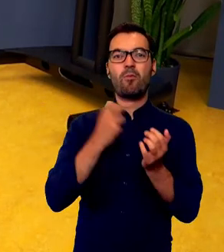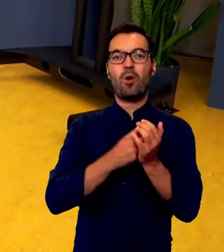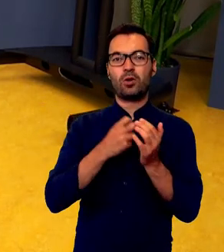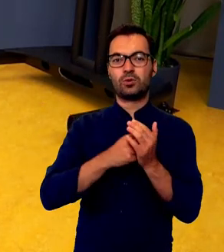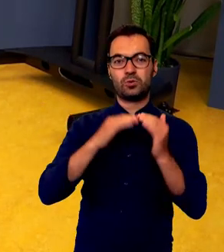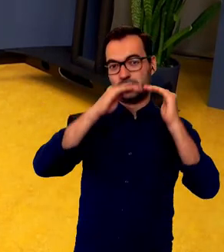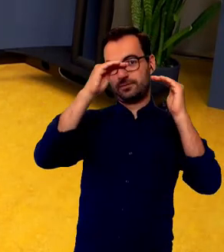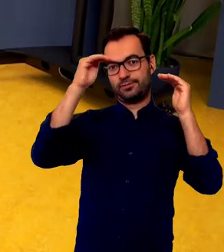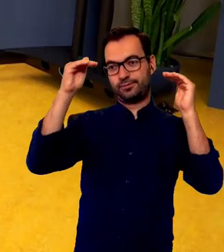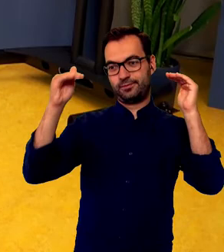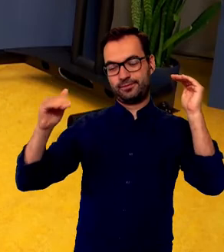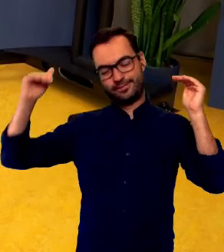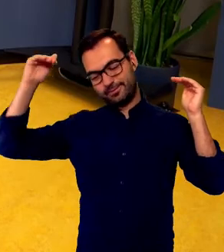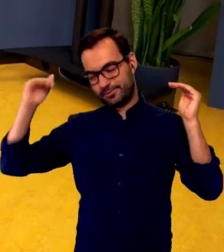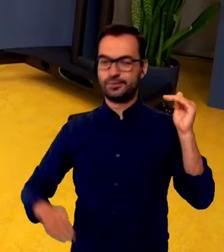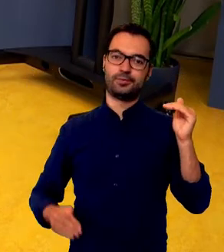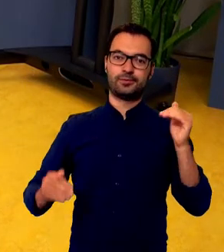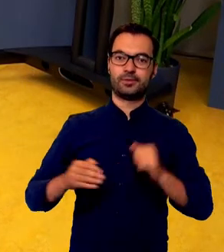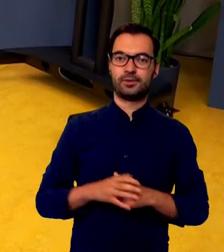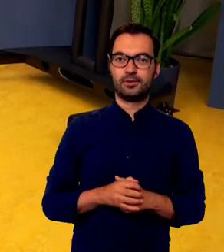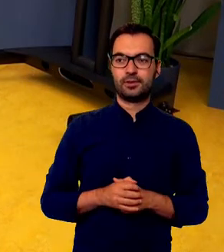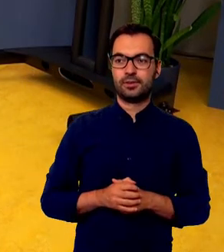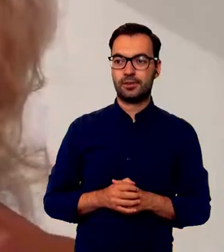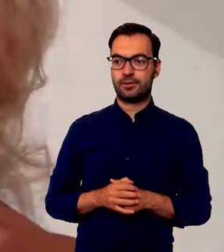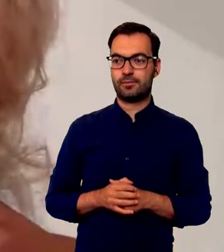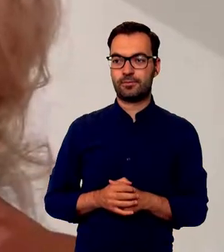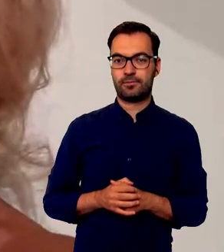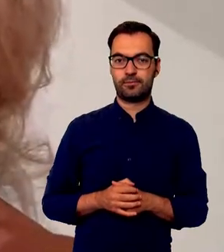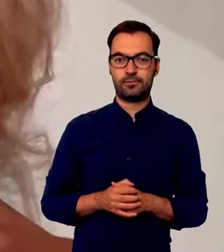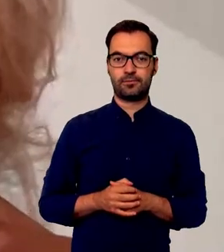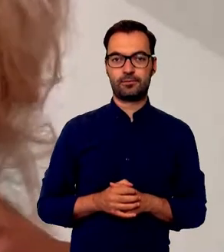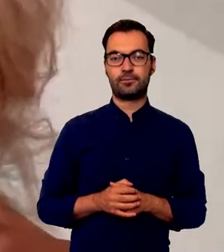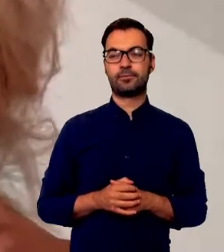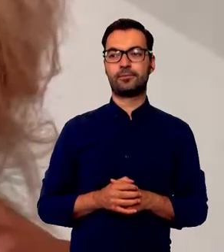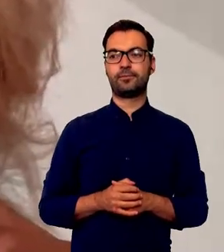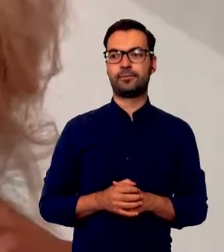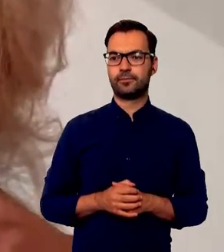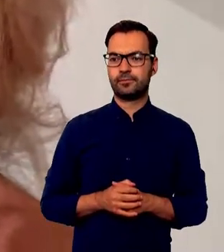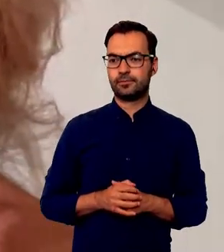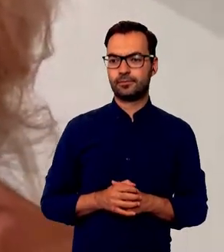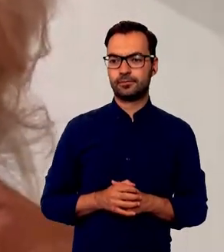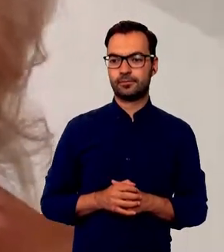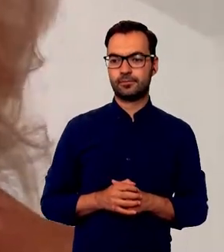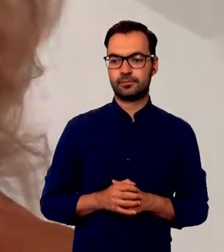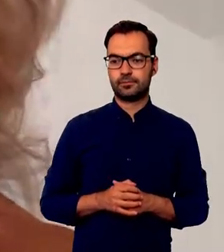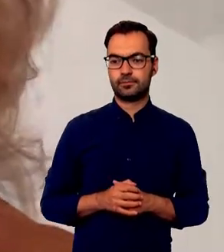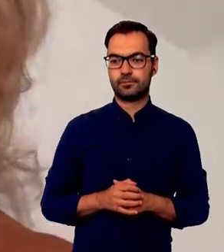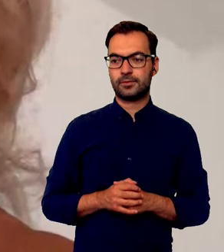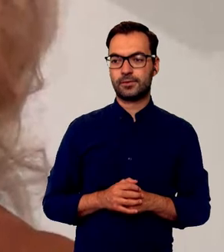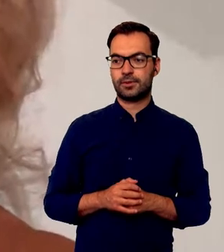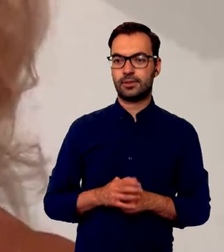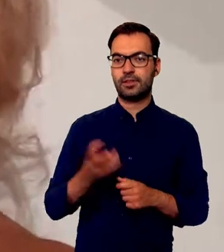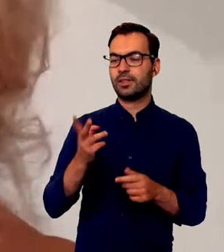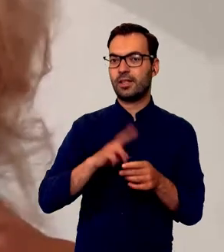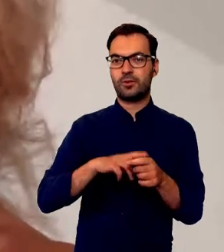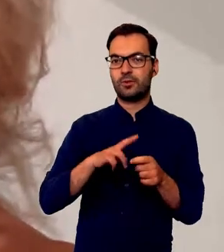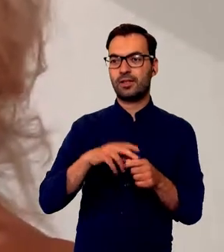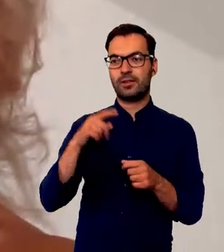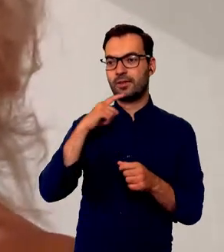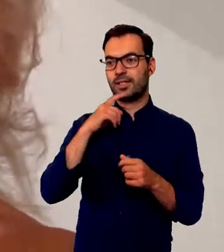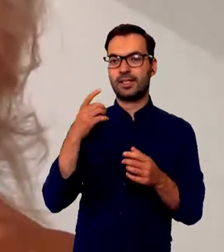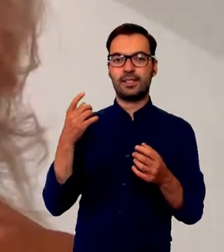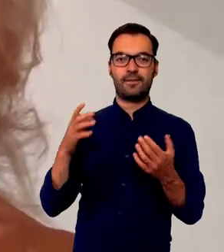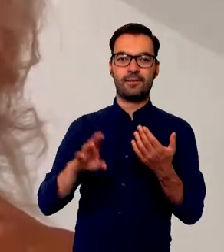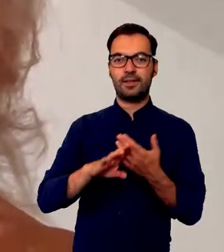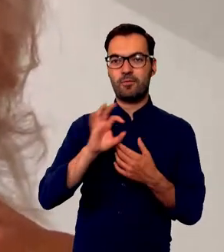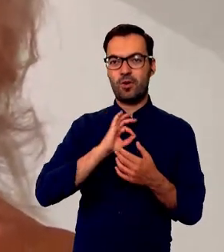z górnej półki zdecydowanie jak najniżej. Mało która potrafi zagrać tak, jak bohaterka